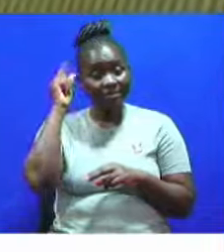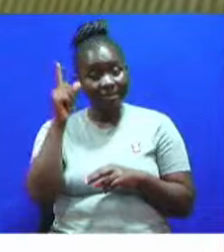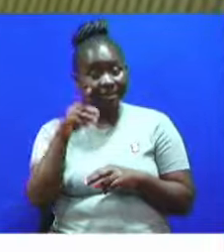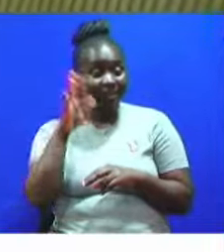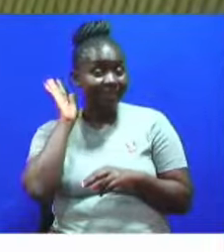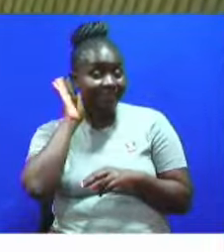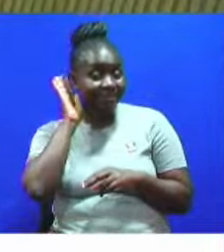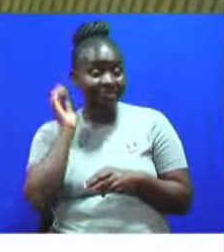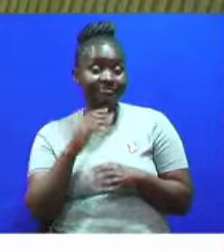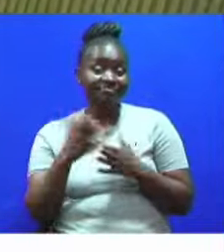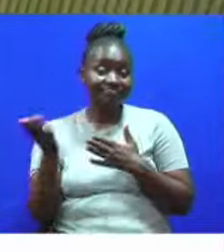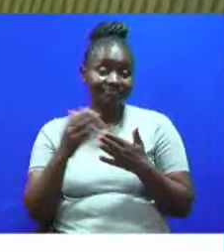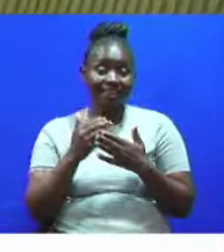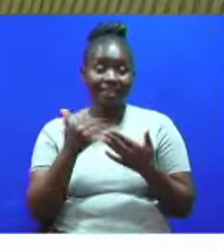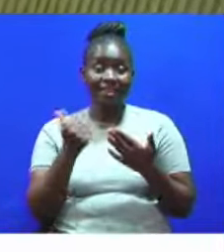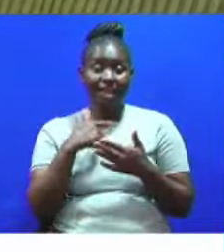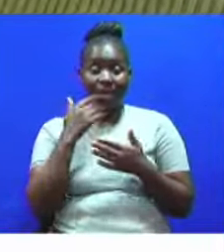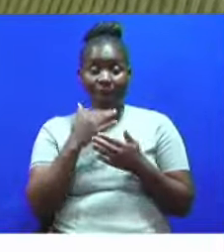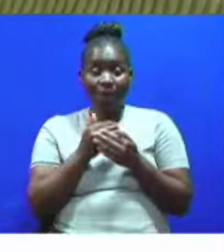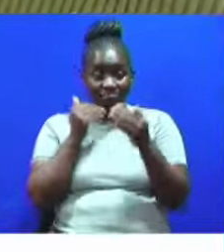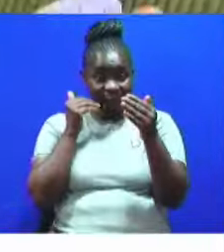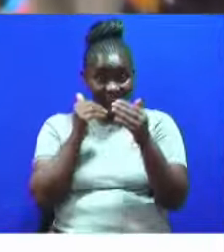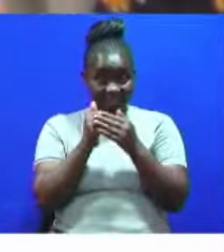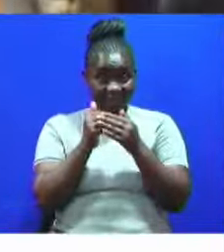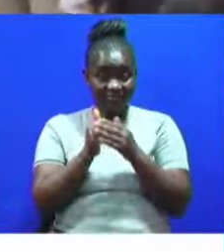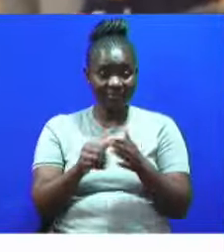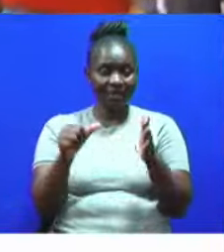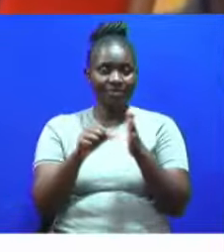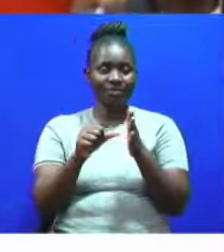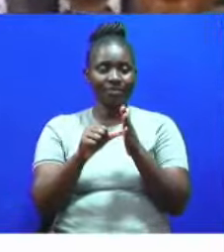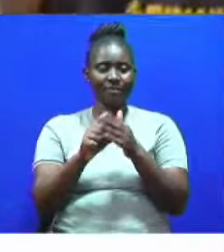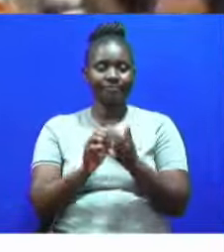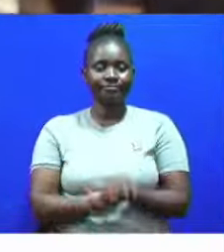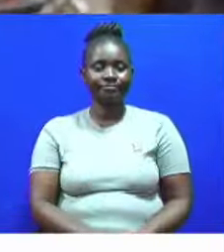Niwariga banoto wa mtoto wa wike. Wana tuwarani leto chandike.